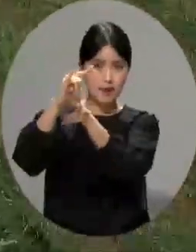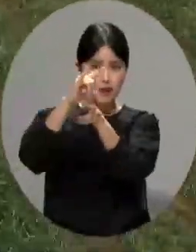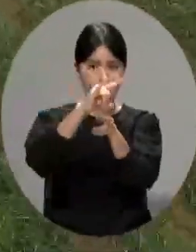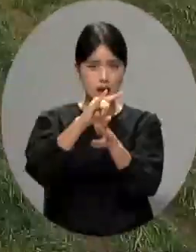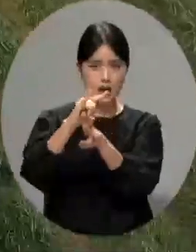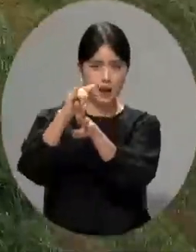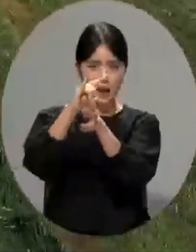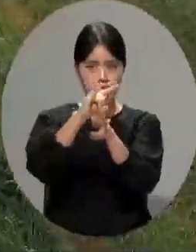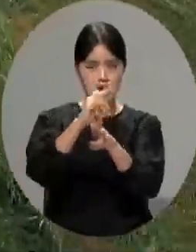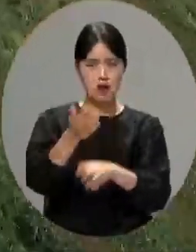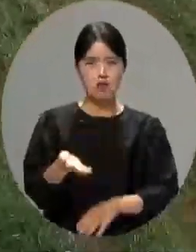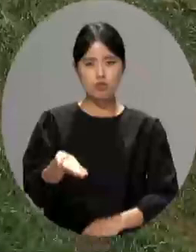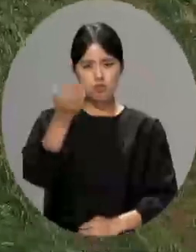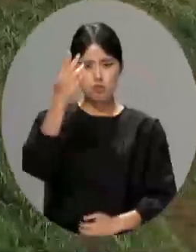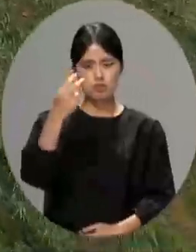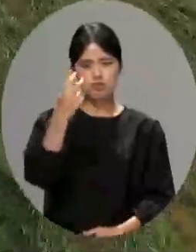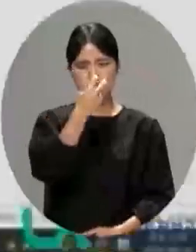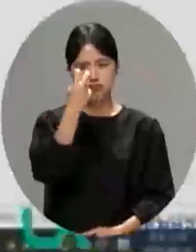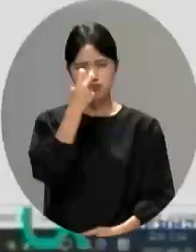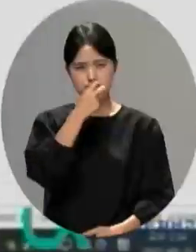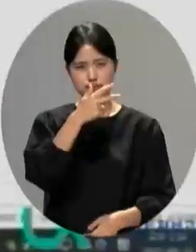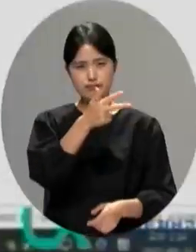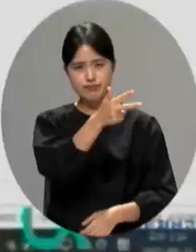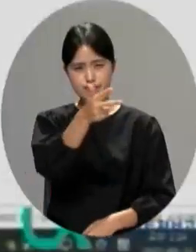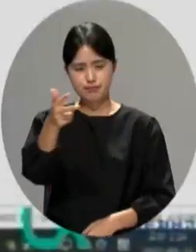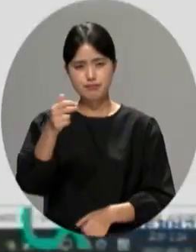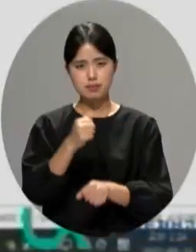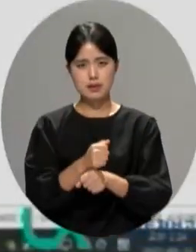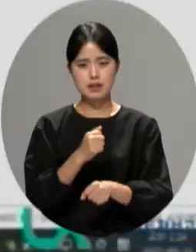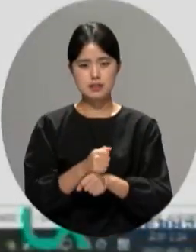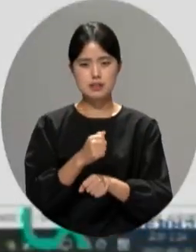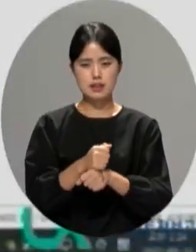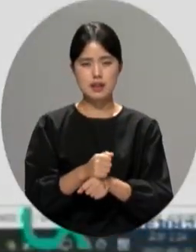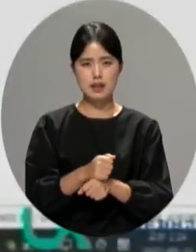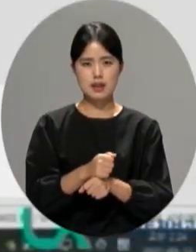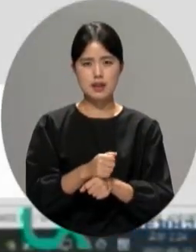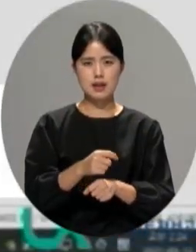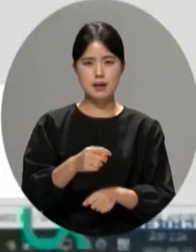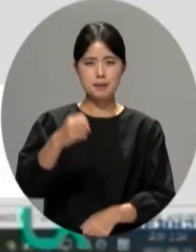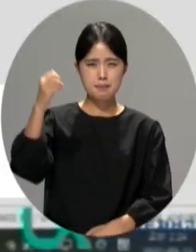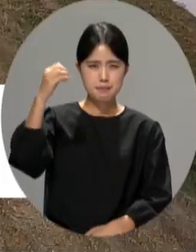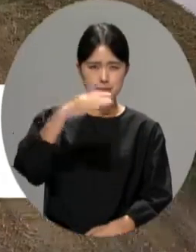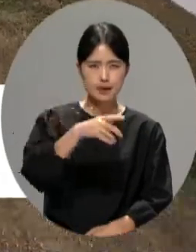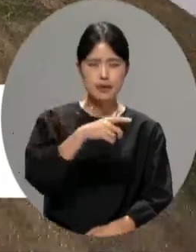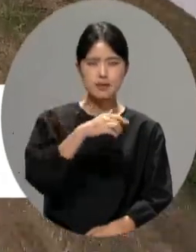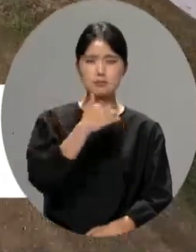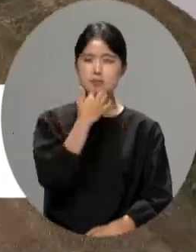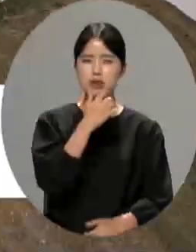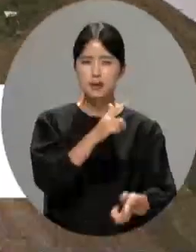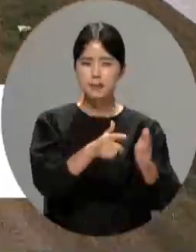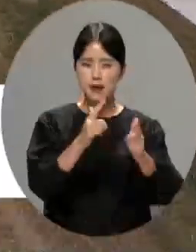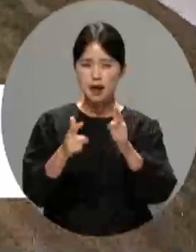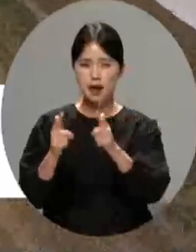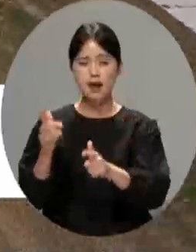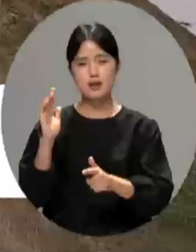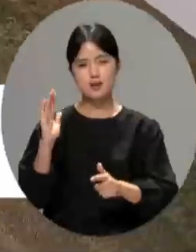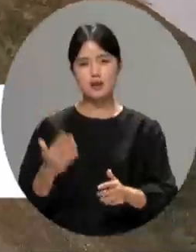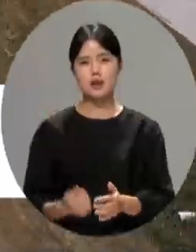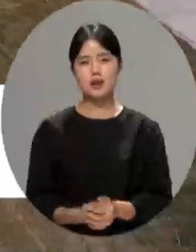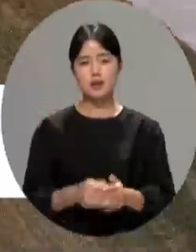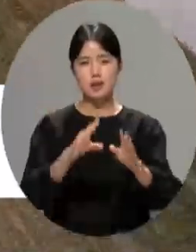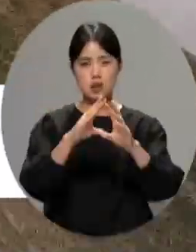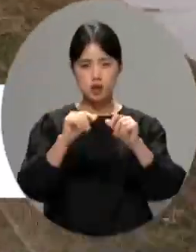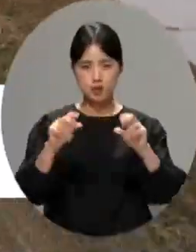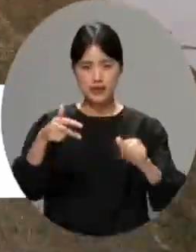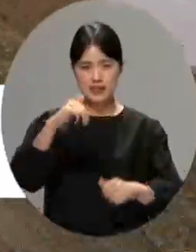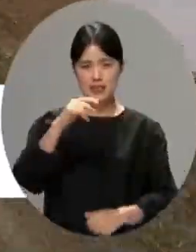상공에서 조사료 단지를 정를 촬영하는데 빛의 파장에 따라 색이 다르게 나타납니다 토양의